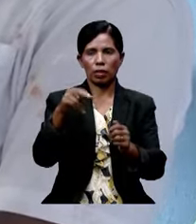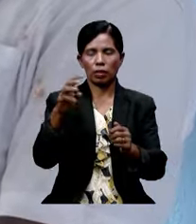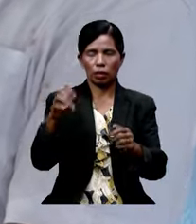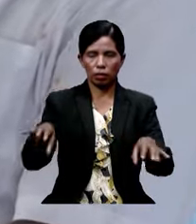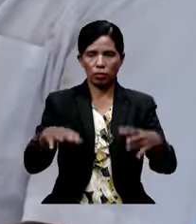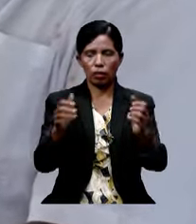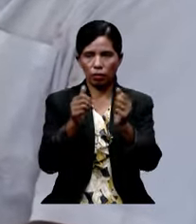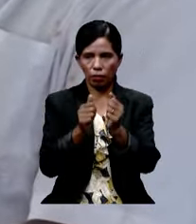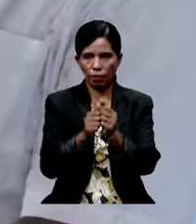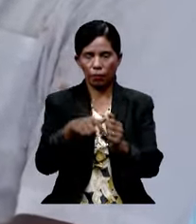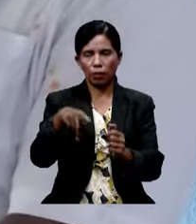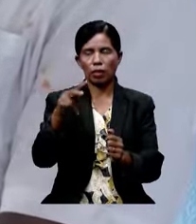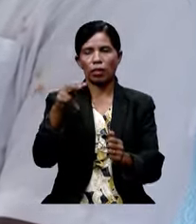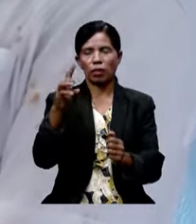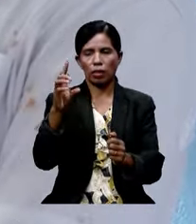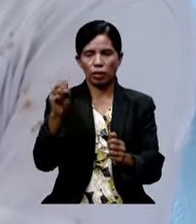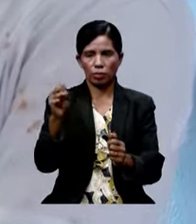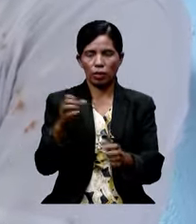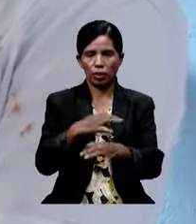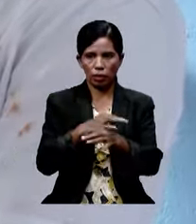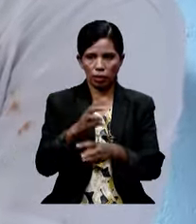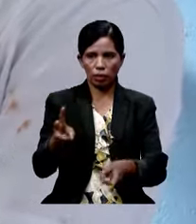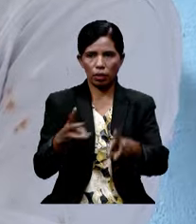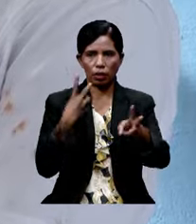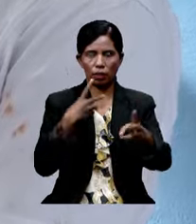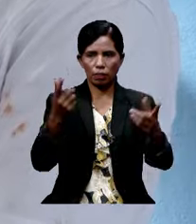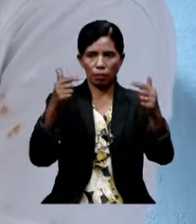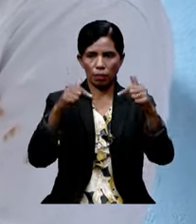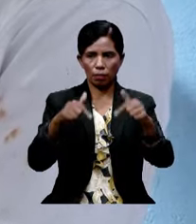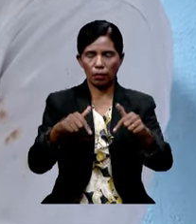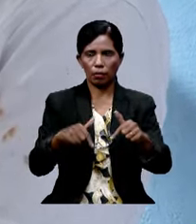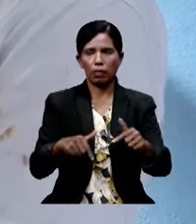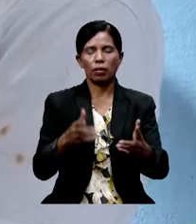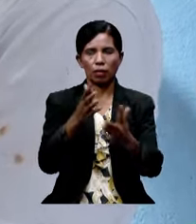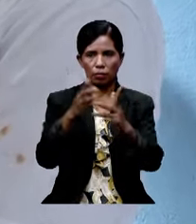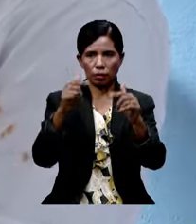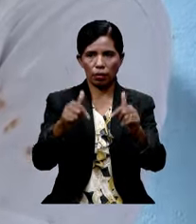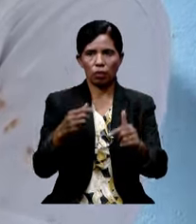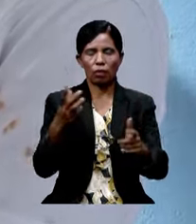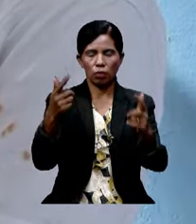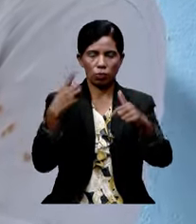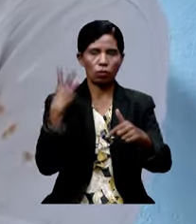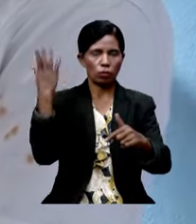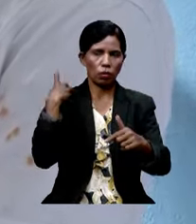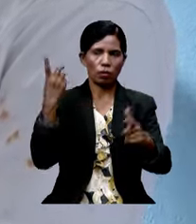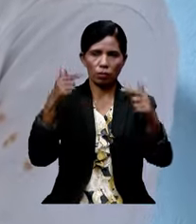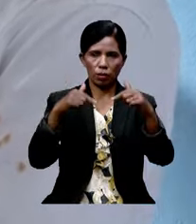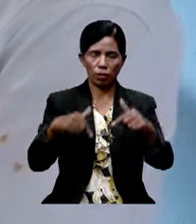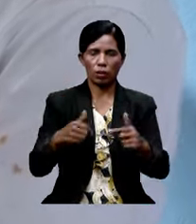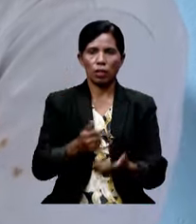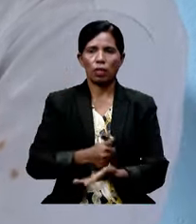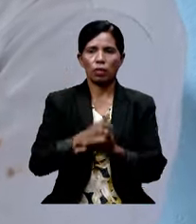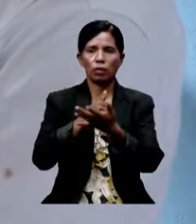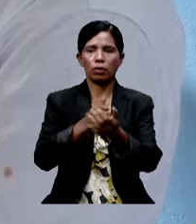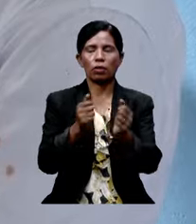kolabora, ibar PNS mai hadiah administrator am mai bela mai tanpa ne. Ne kan? Ulu kan metu ne, kalau karidadi, ho